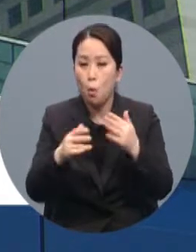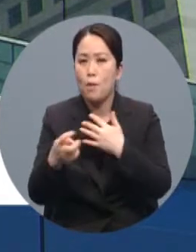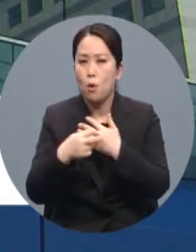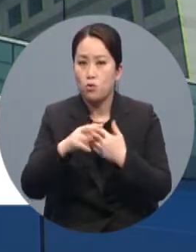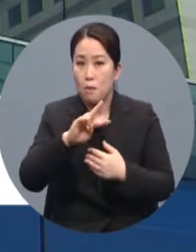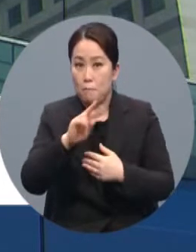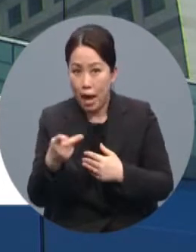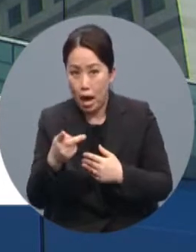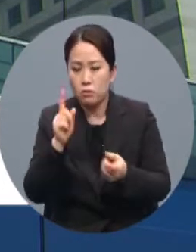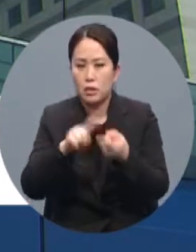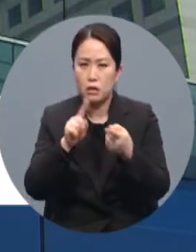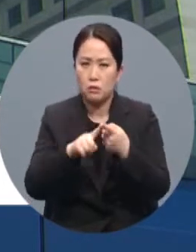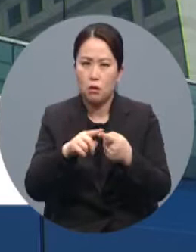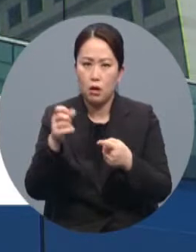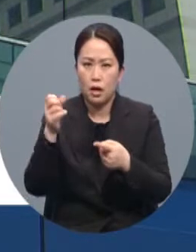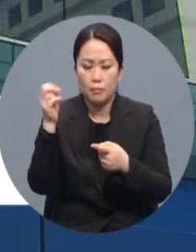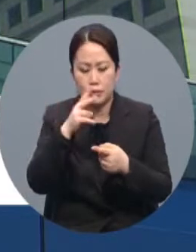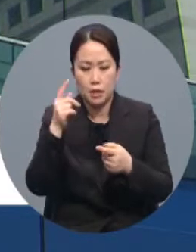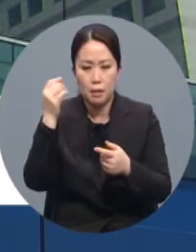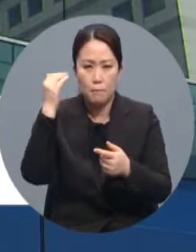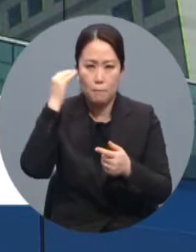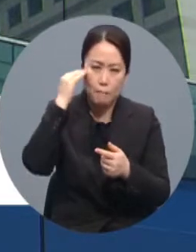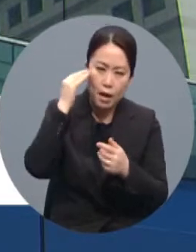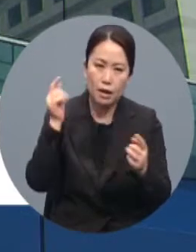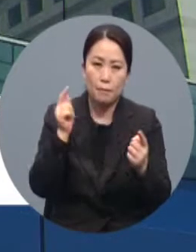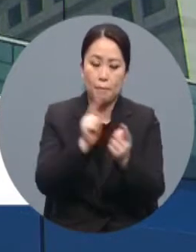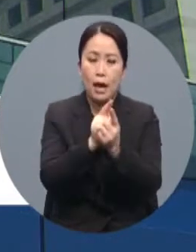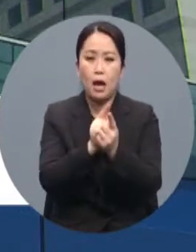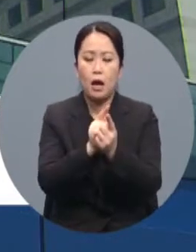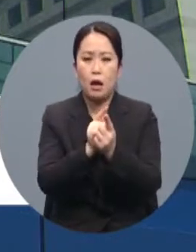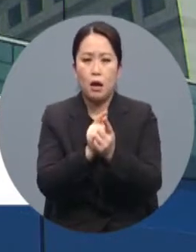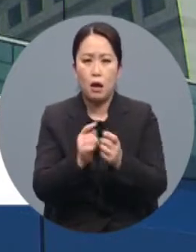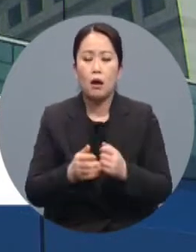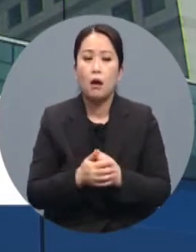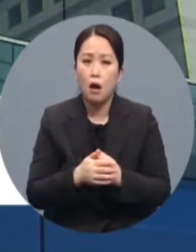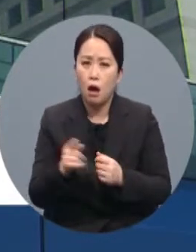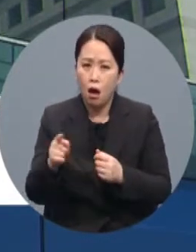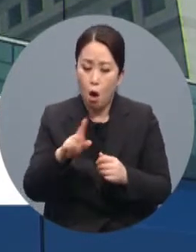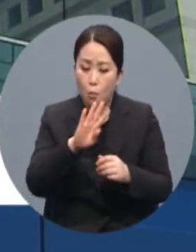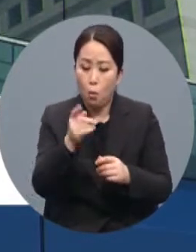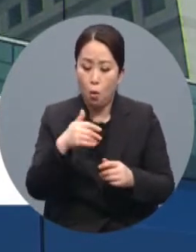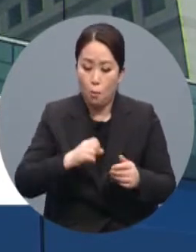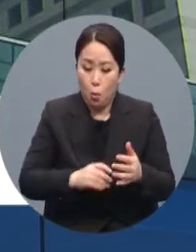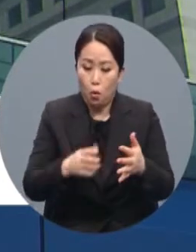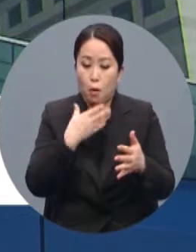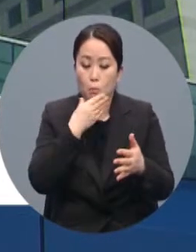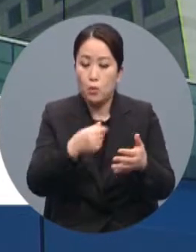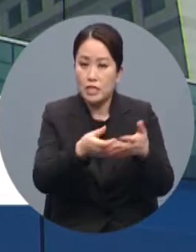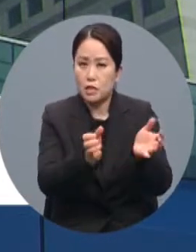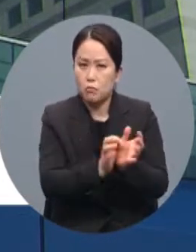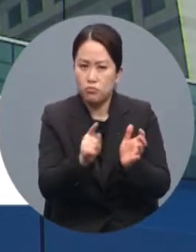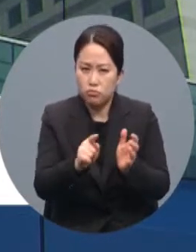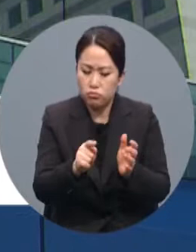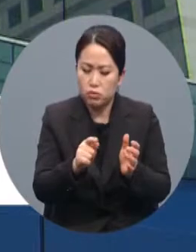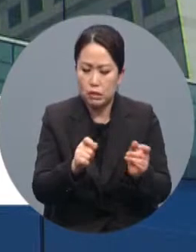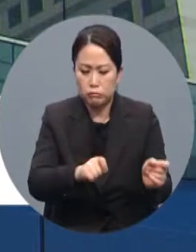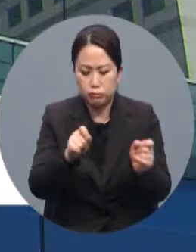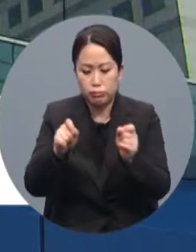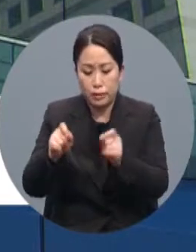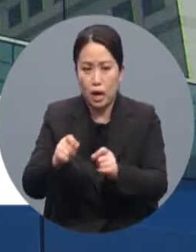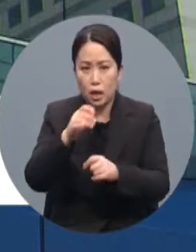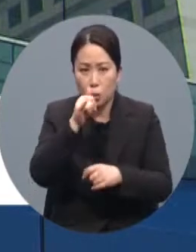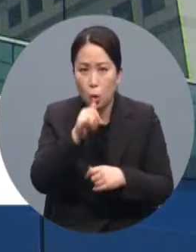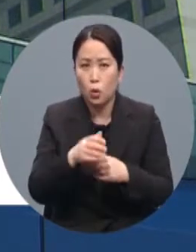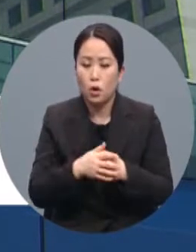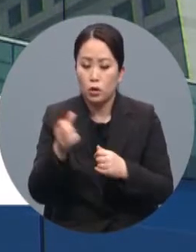복지부가 미온적 태도를 보이고 있어 가뜩이나 논의도 지지 분이란 되다 엎친데 덮친격으로 침례병원 땅 소유주가